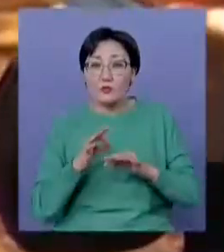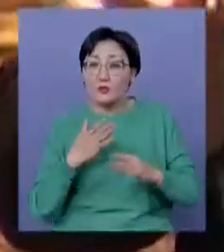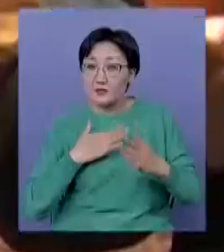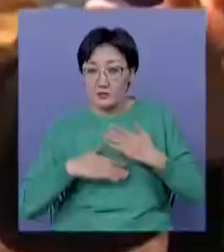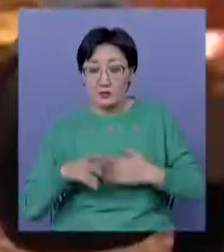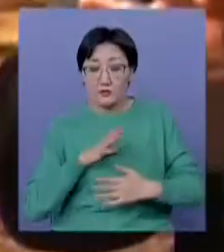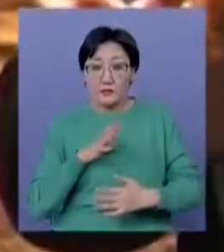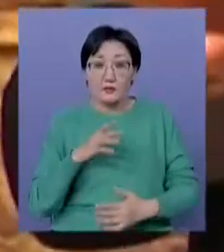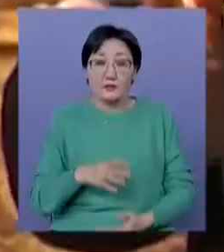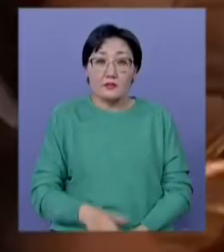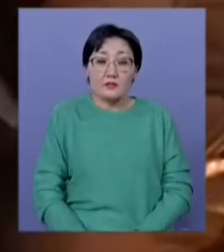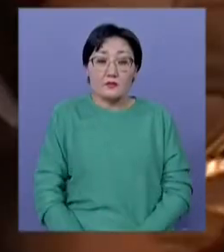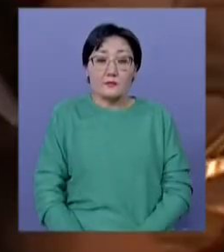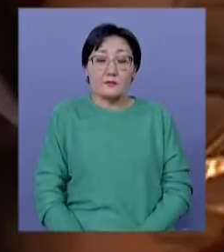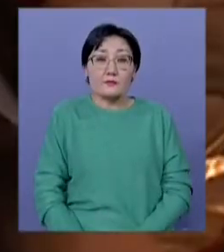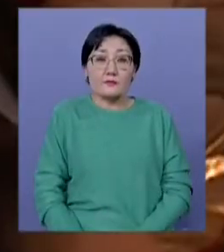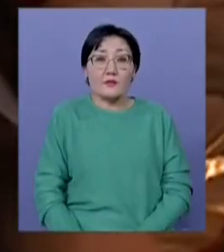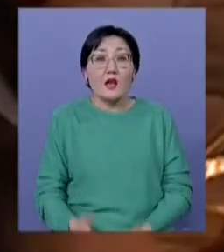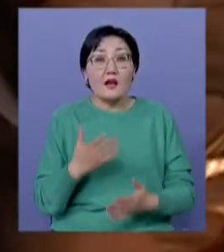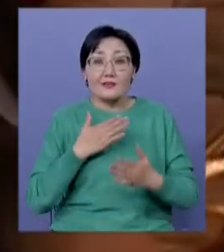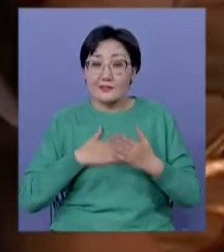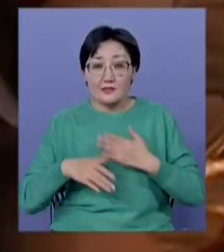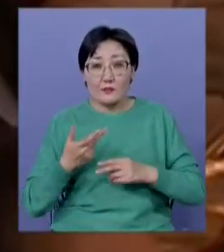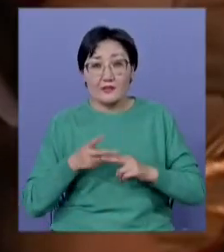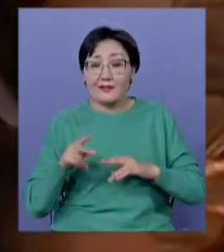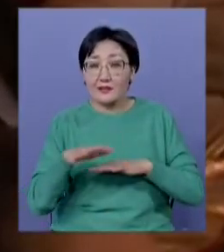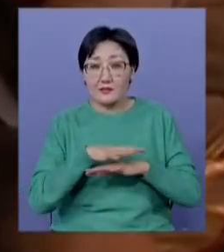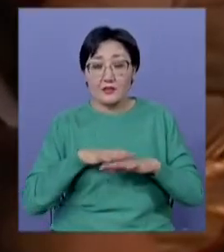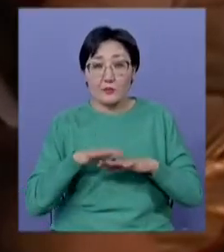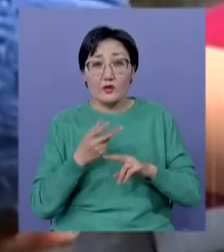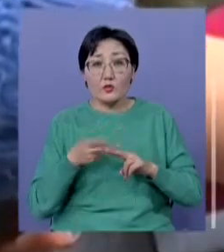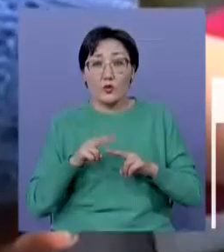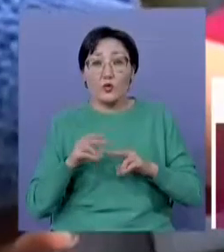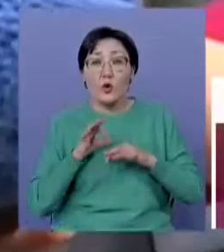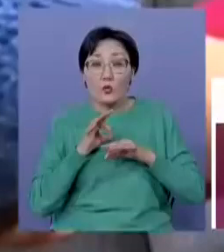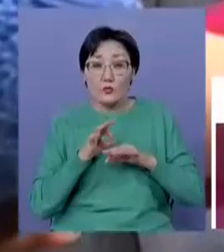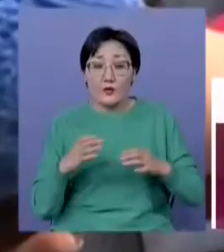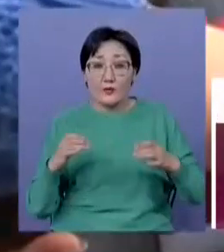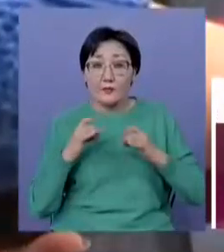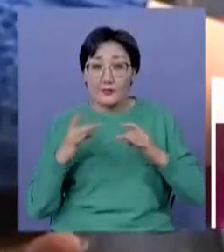ризашылығын білдірді. Ризамын еліме, халқыма, осы ұйымдастырған